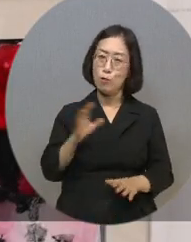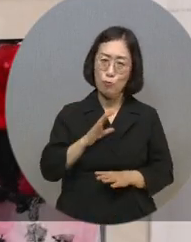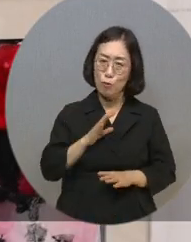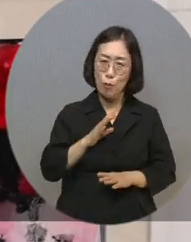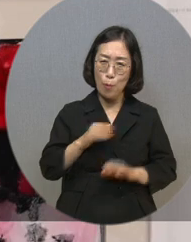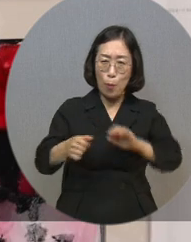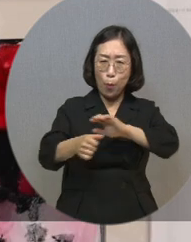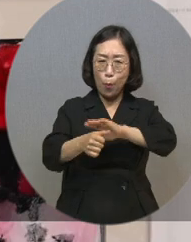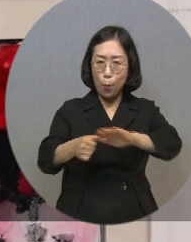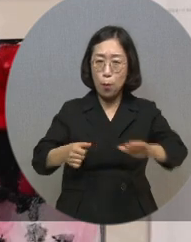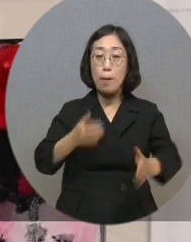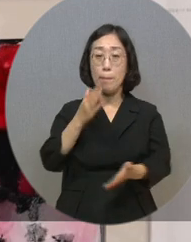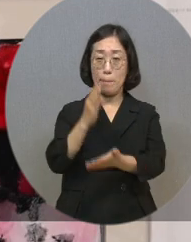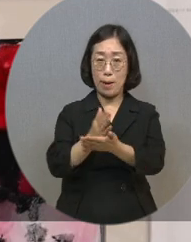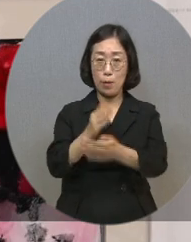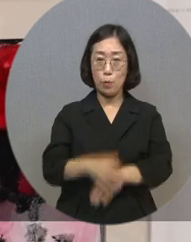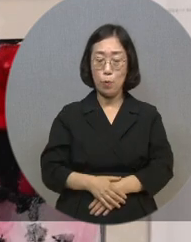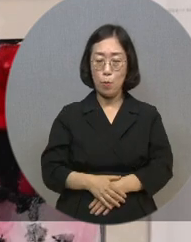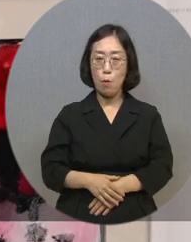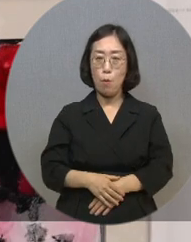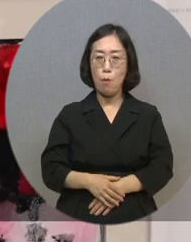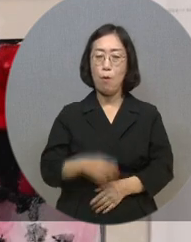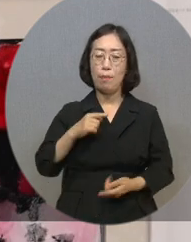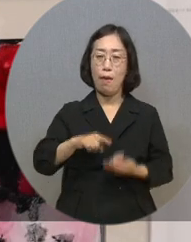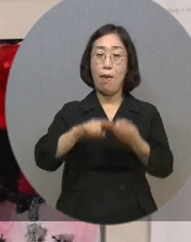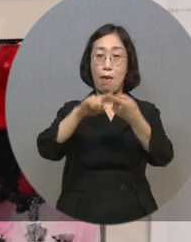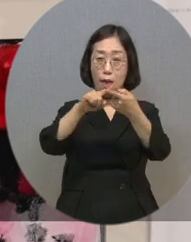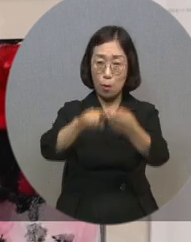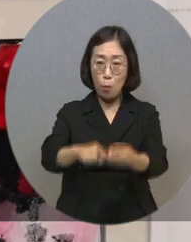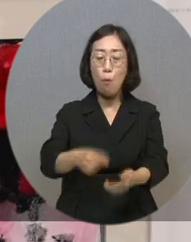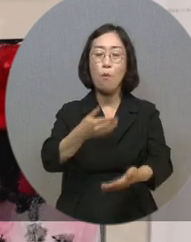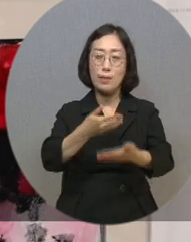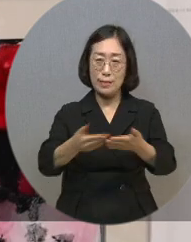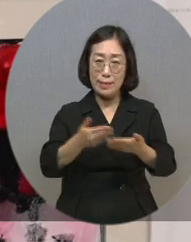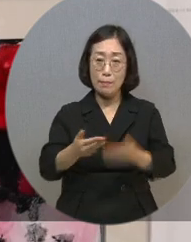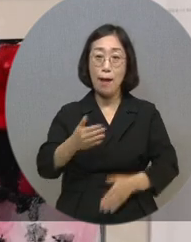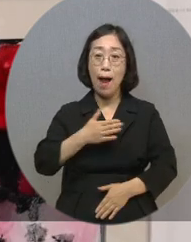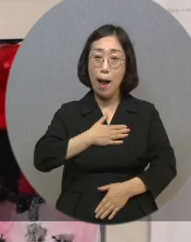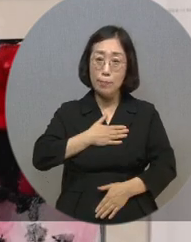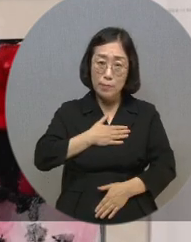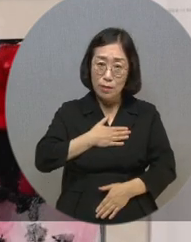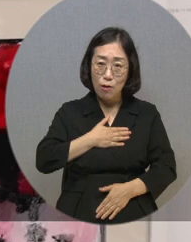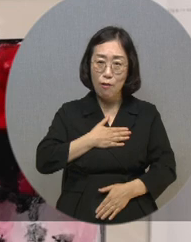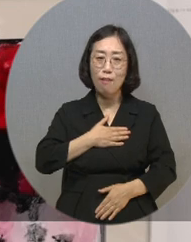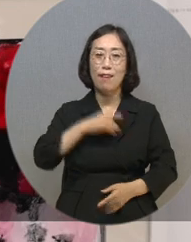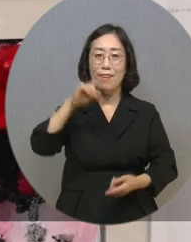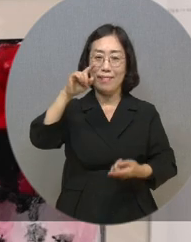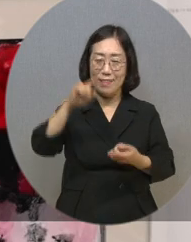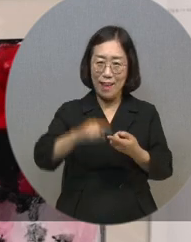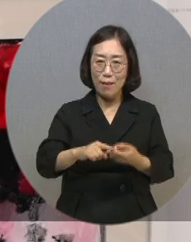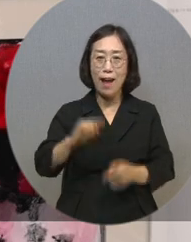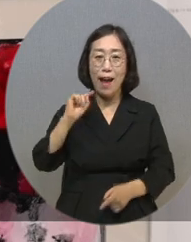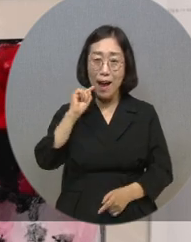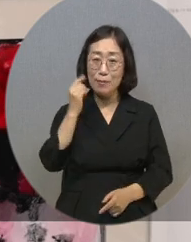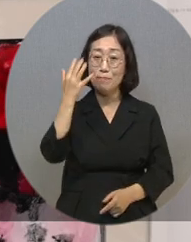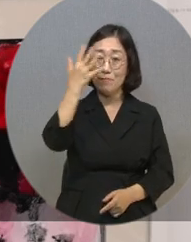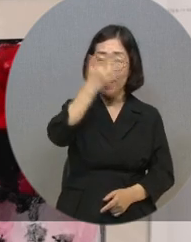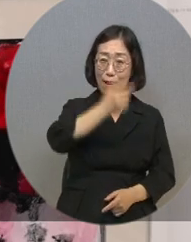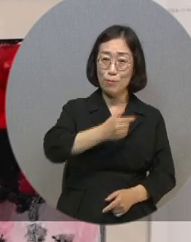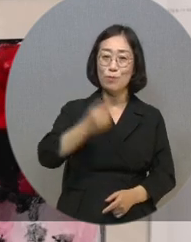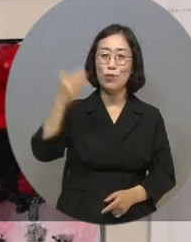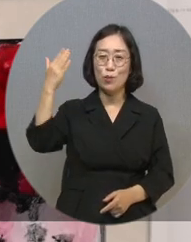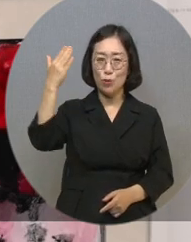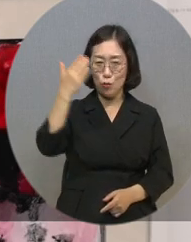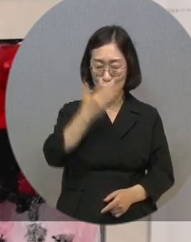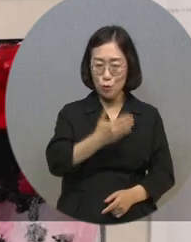말고 나를 표현하고 또 그 감성 그대로 아름다움, 순수